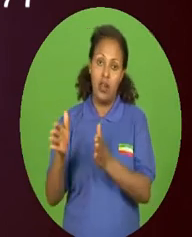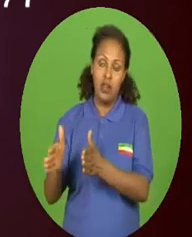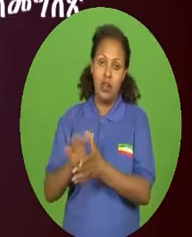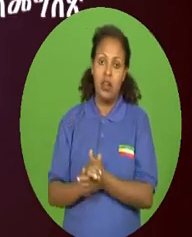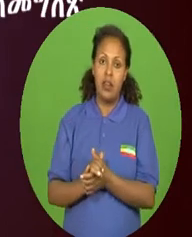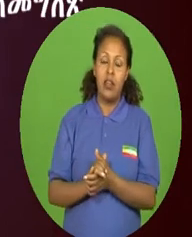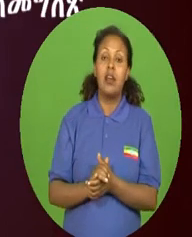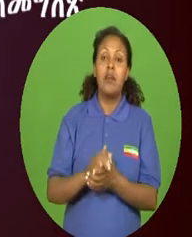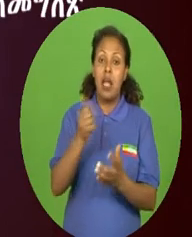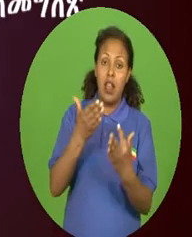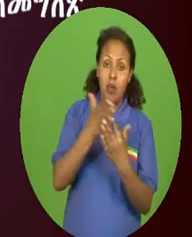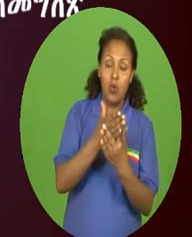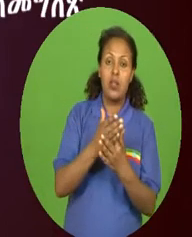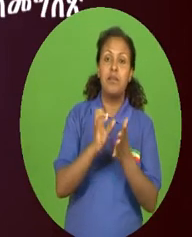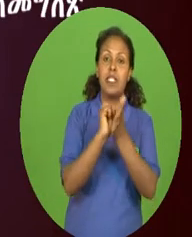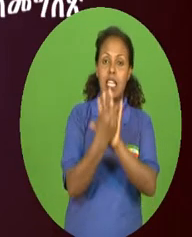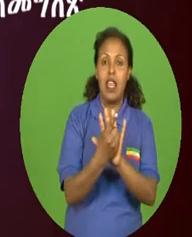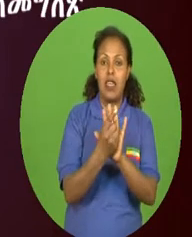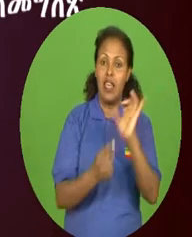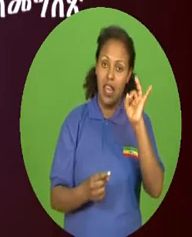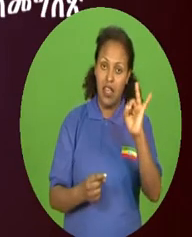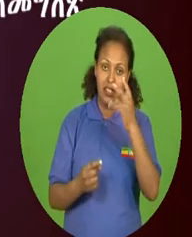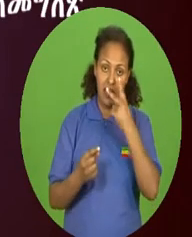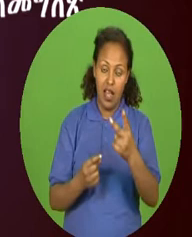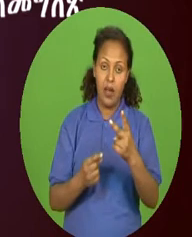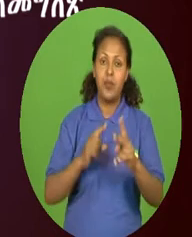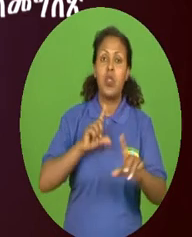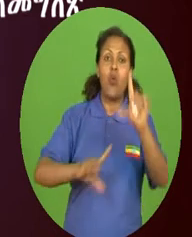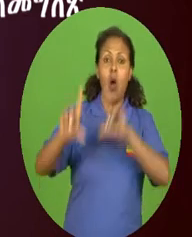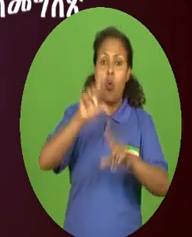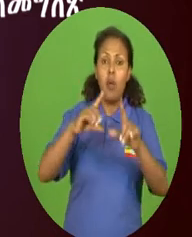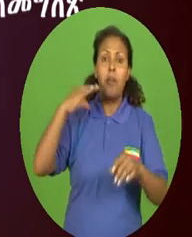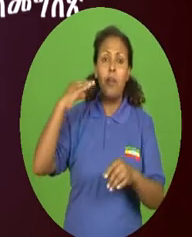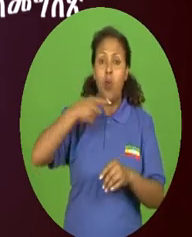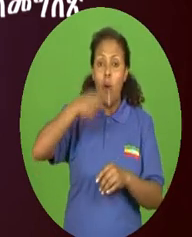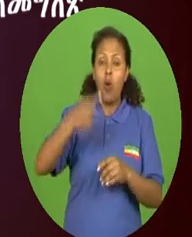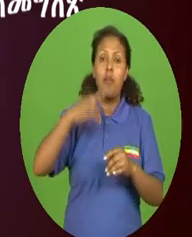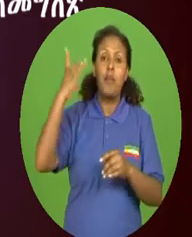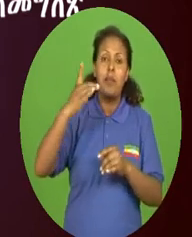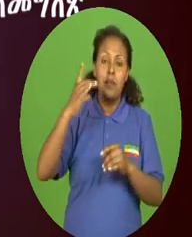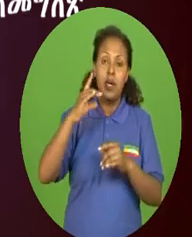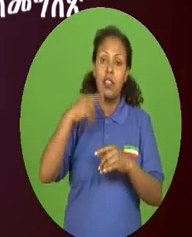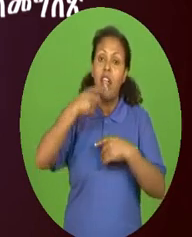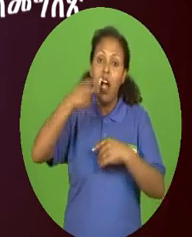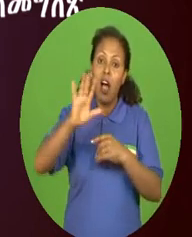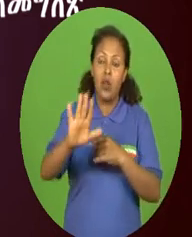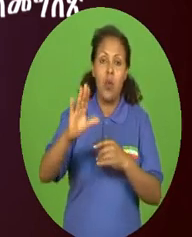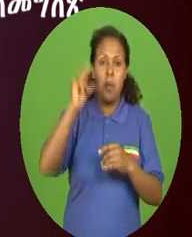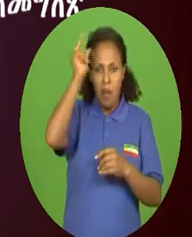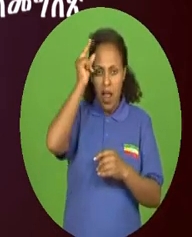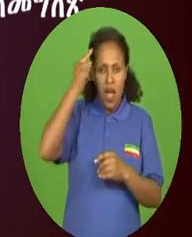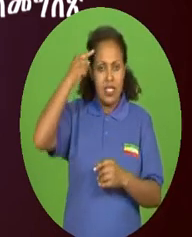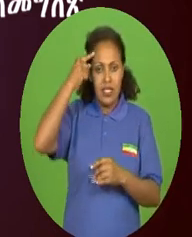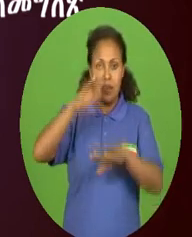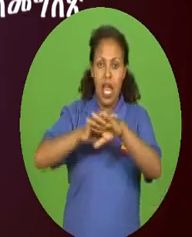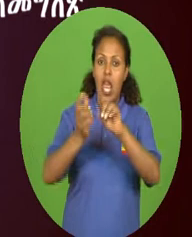እንለዋለን። በአንጻሩ ምሳሌ ለን ስንመለከት ቋንቋ በተናጋሪው ማህበረሰብ